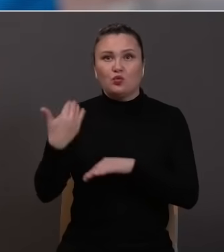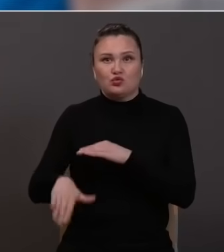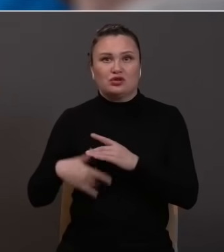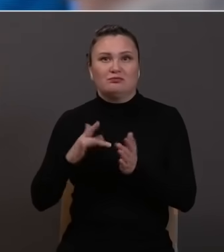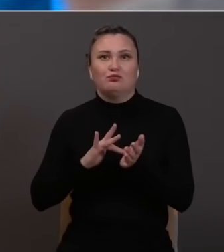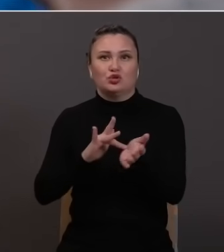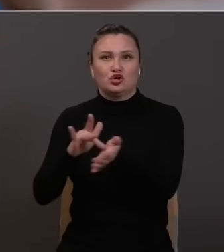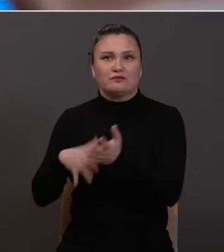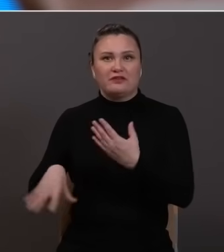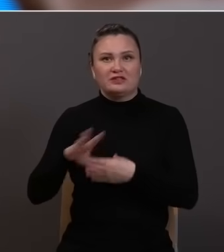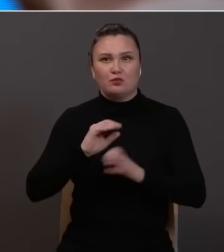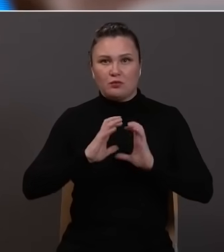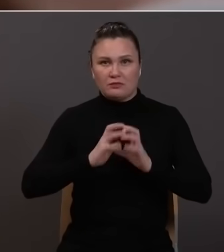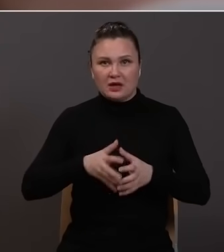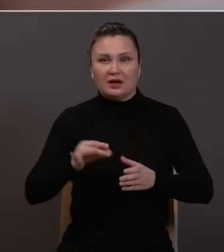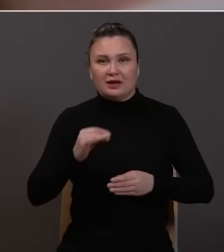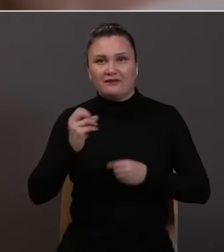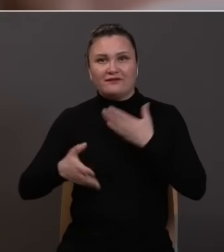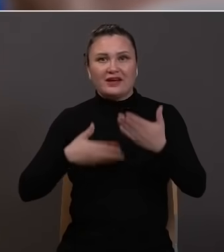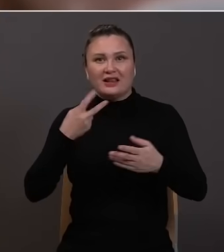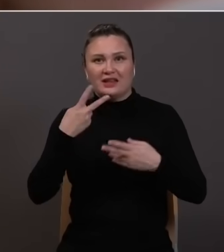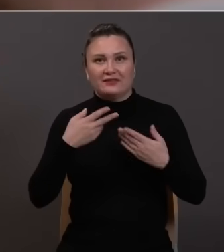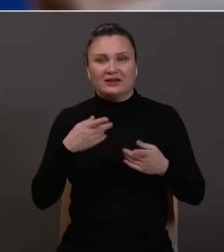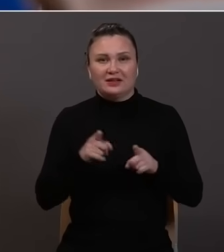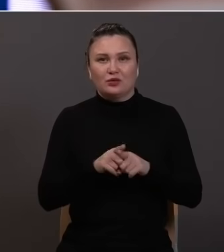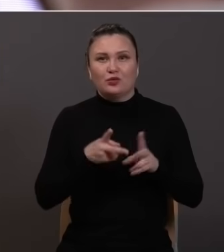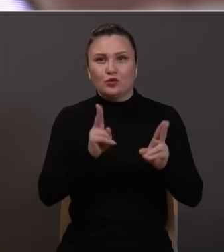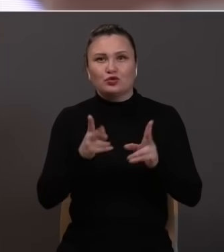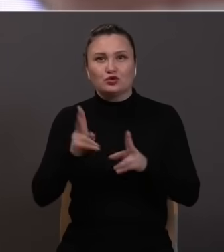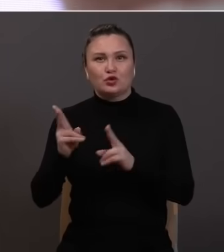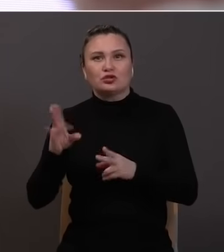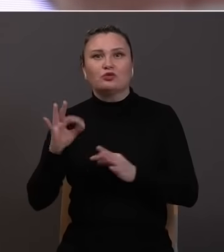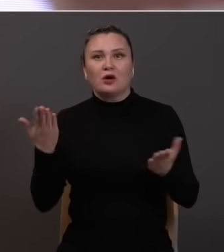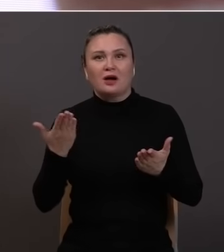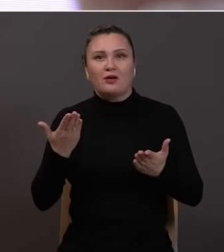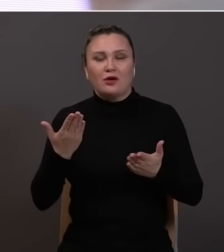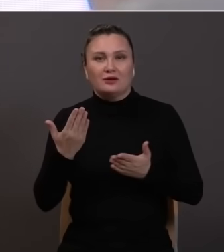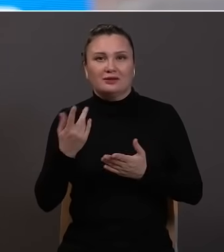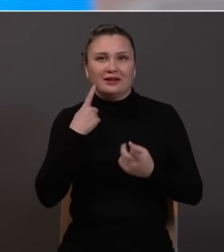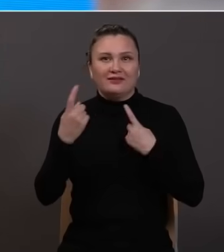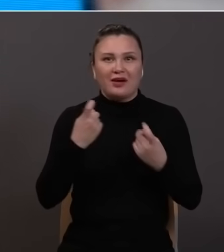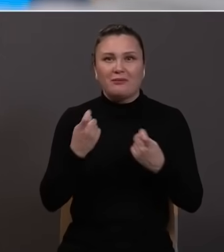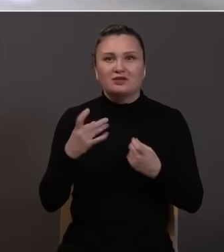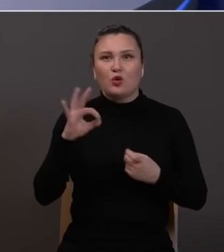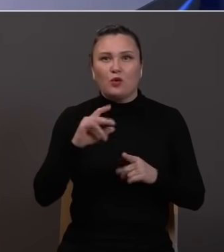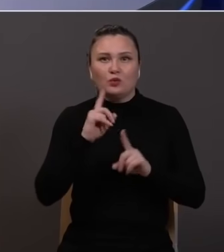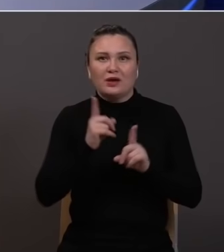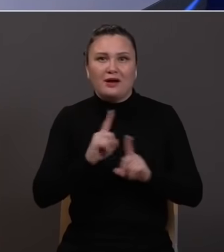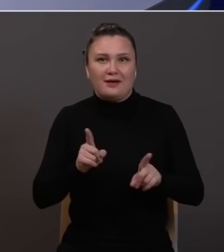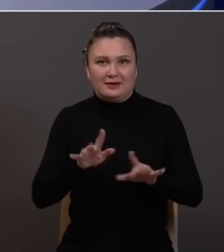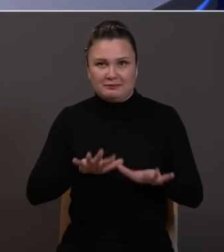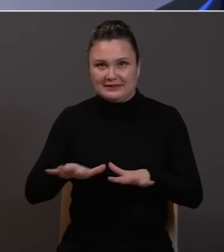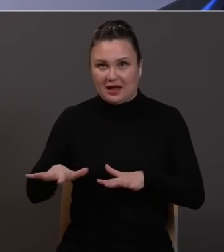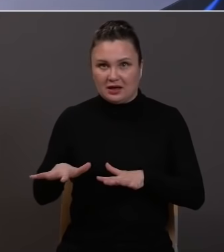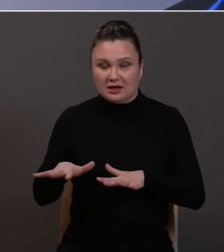вовсю путешествовали по всему миру и выкладывали, ну, такой вот кусочками, но какой-то контент и информацию о уникальнейших